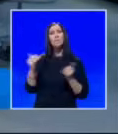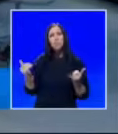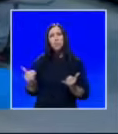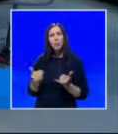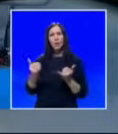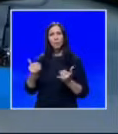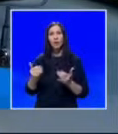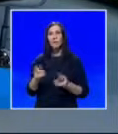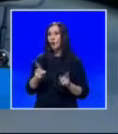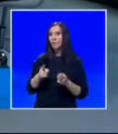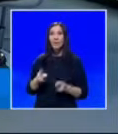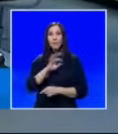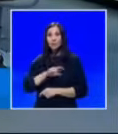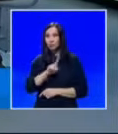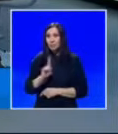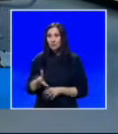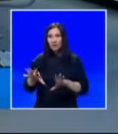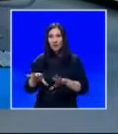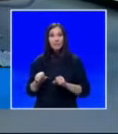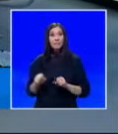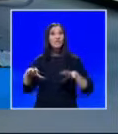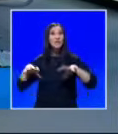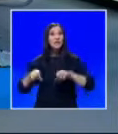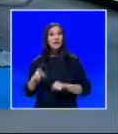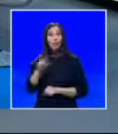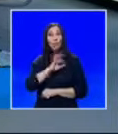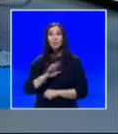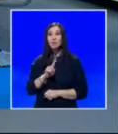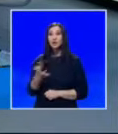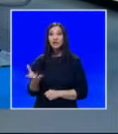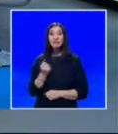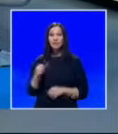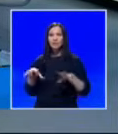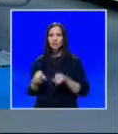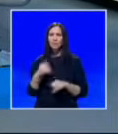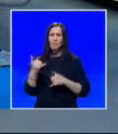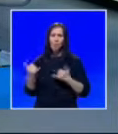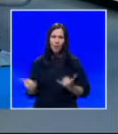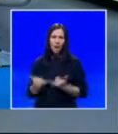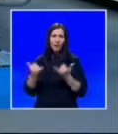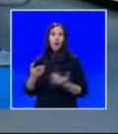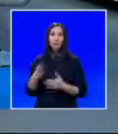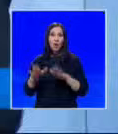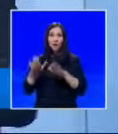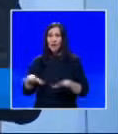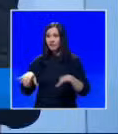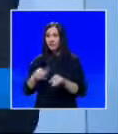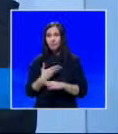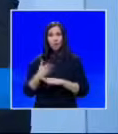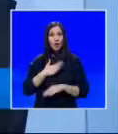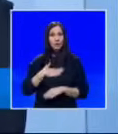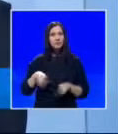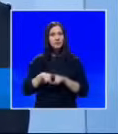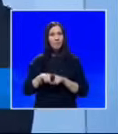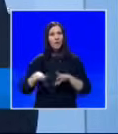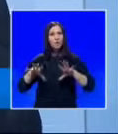в управлението си побеждаваш, но не можеш да вземеш властта. Той победи и не може да вземе властта. Полека-лека, те, оставяйки в властта, продължават да имат